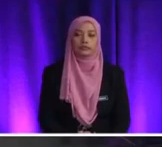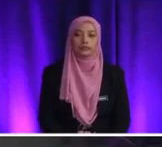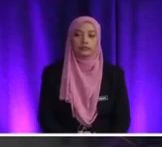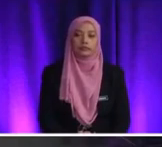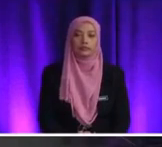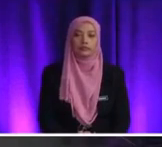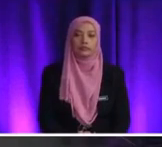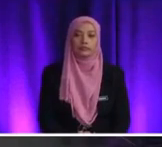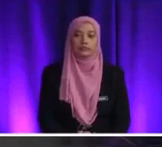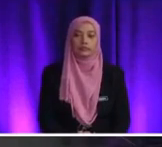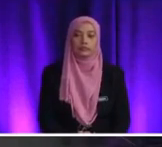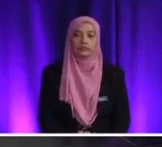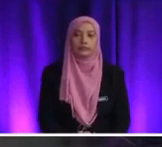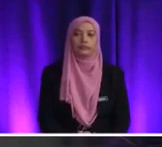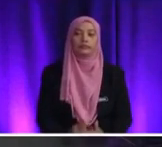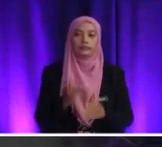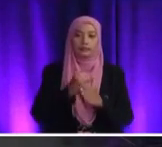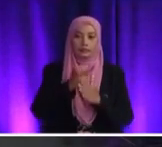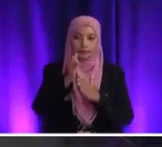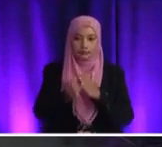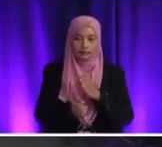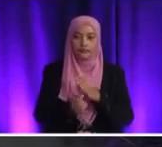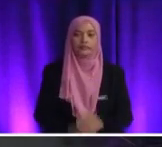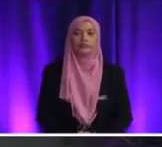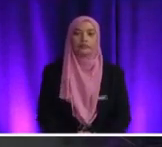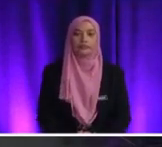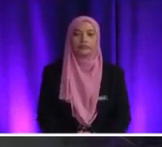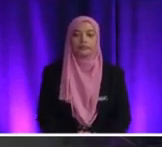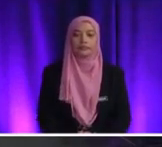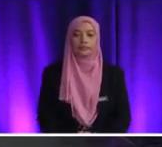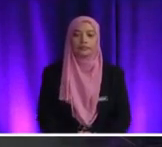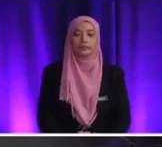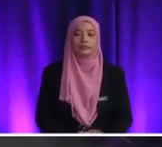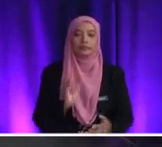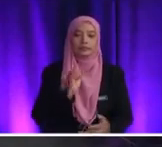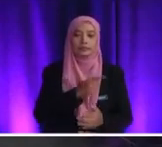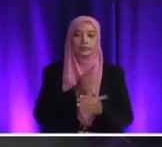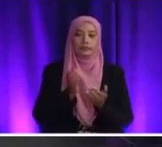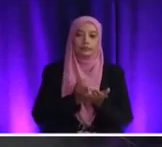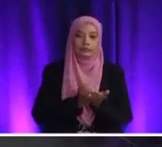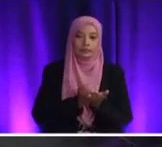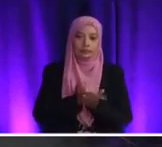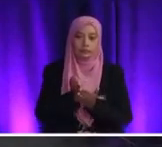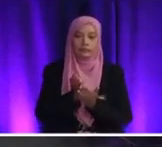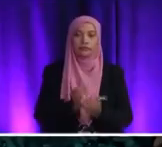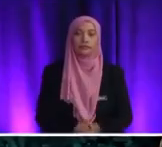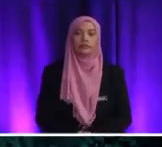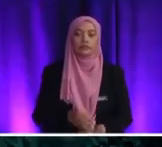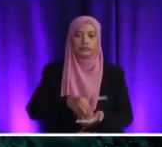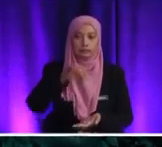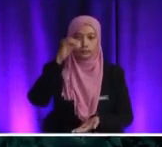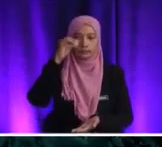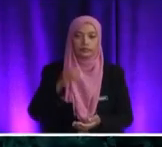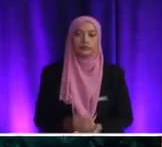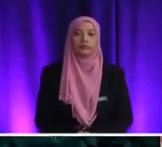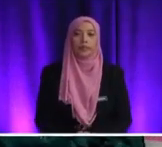setelah usaha Setelah pembelajaran ini nilai fisik